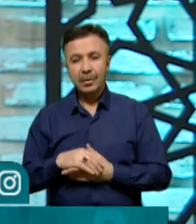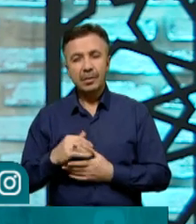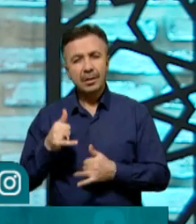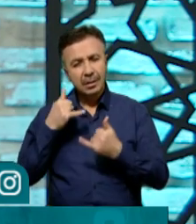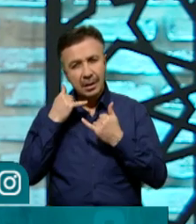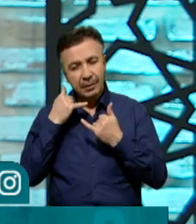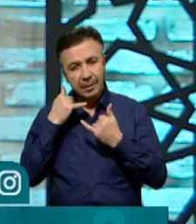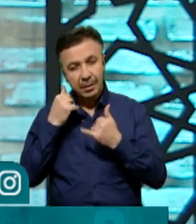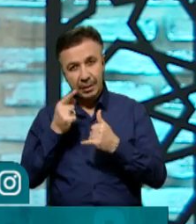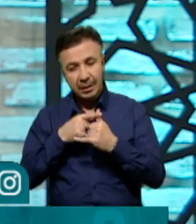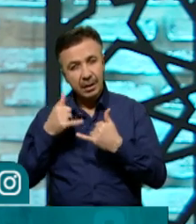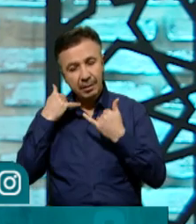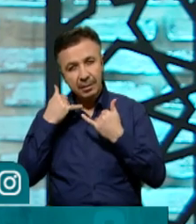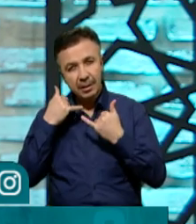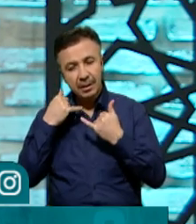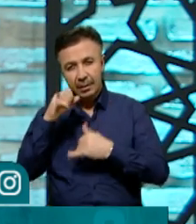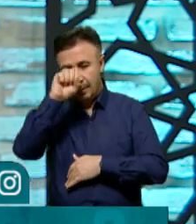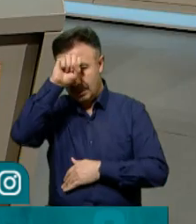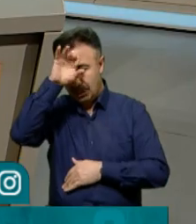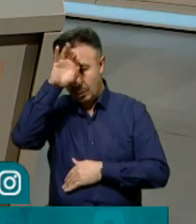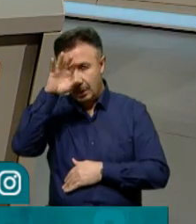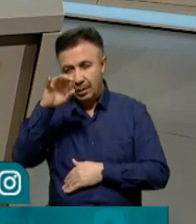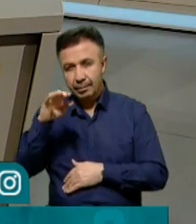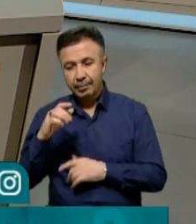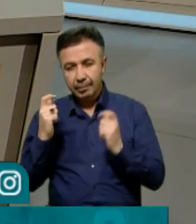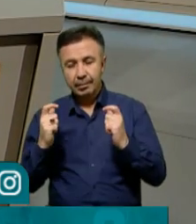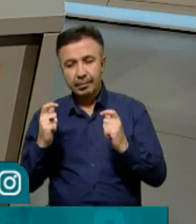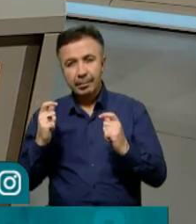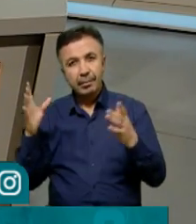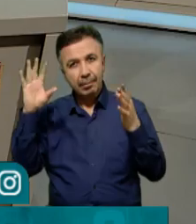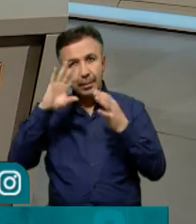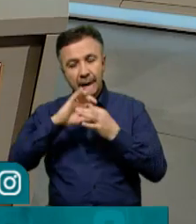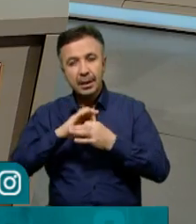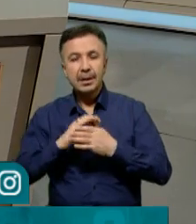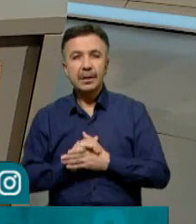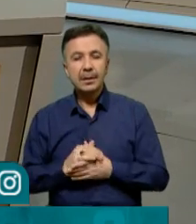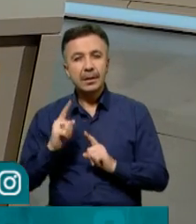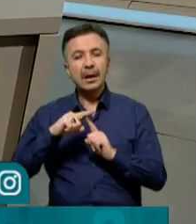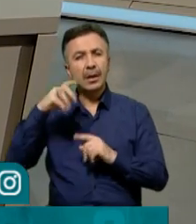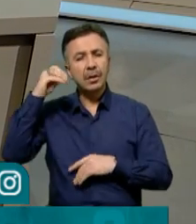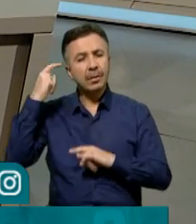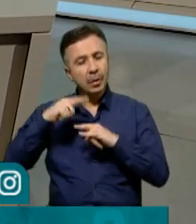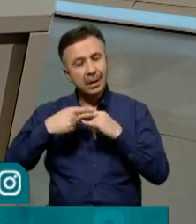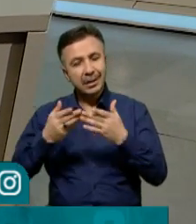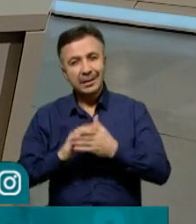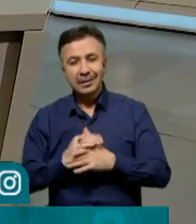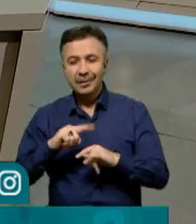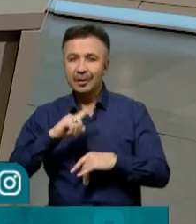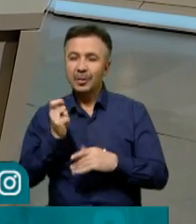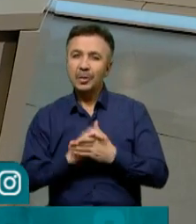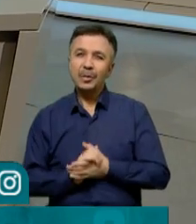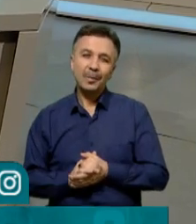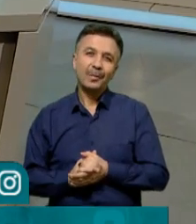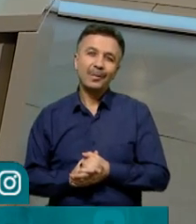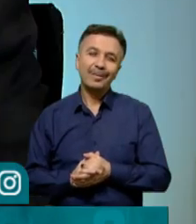için Zonguldak'a gideceğiz inşallah. Tahir hocam hoş geldiniz. Hoş bulduk. Rabbim razı olsun. Nasılsınız hocam?